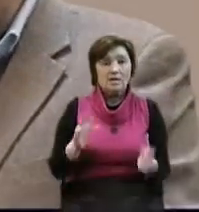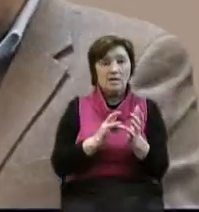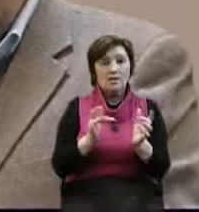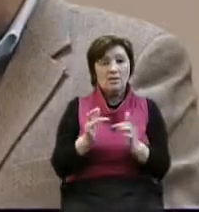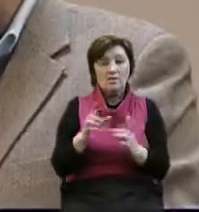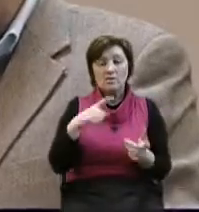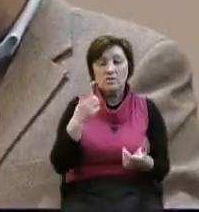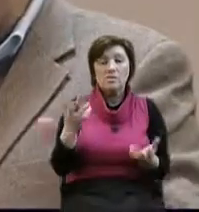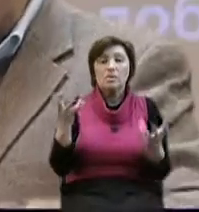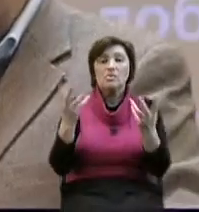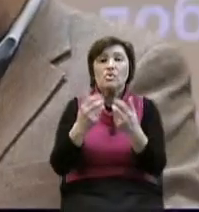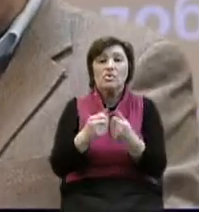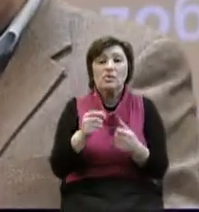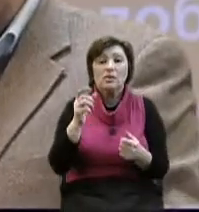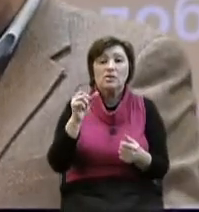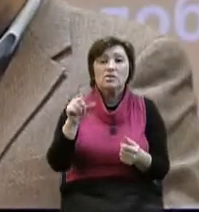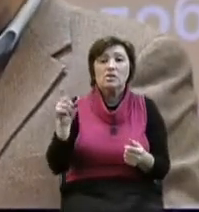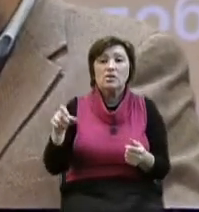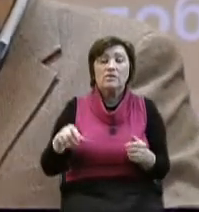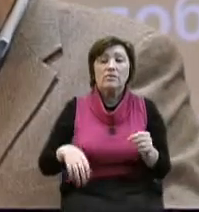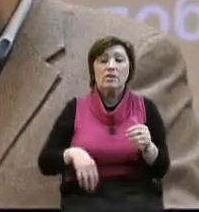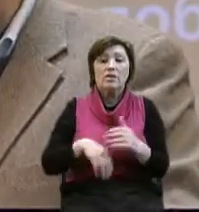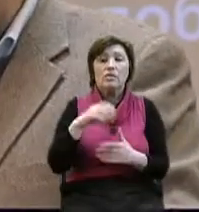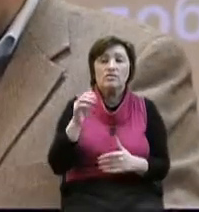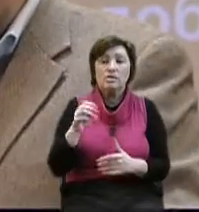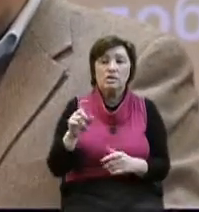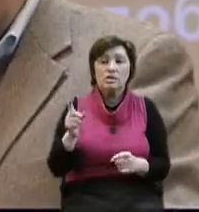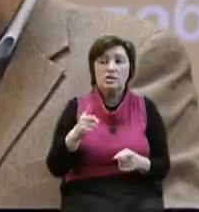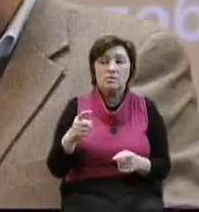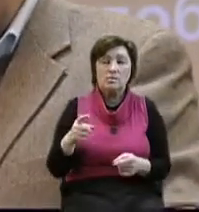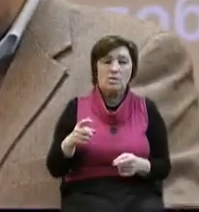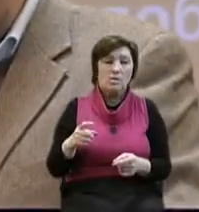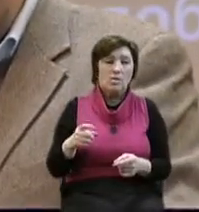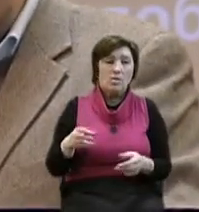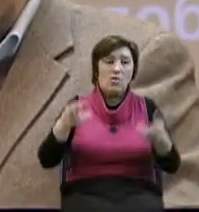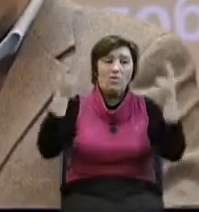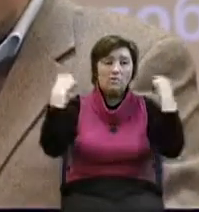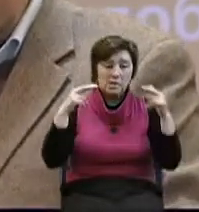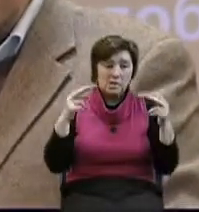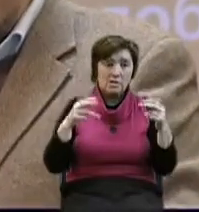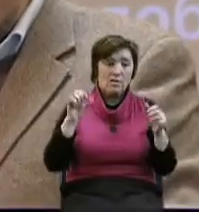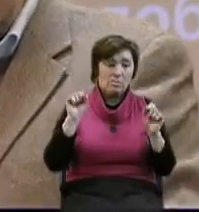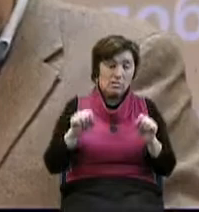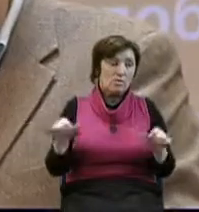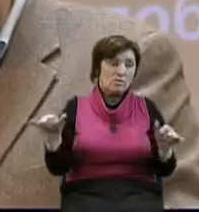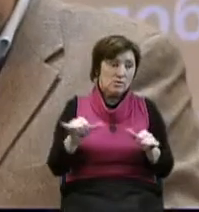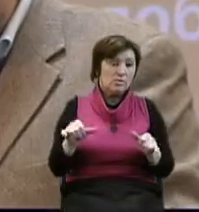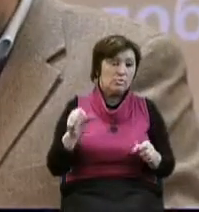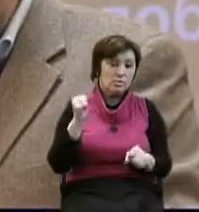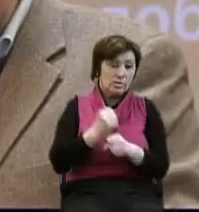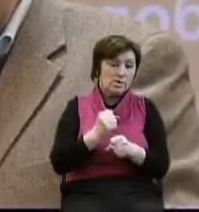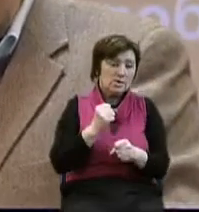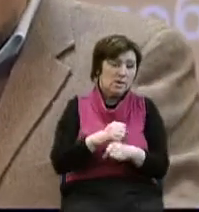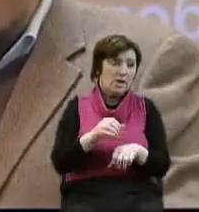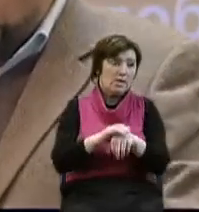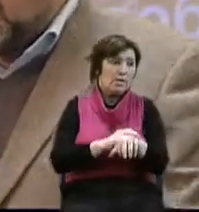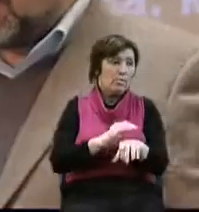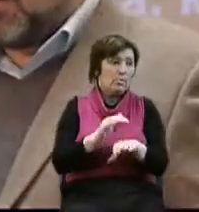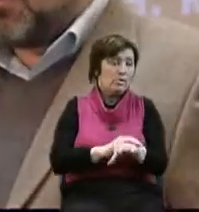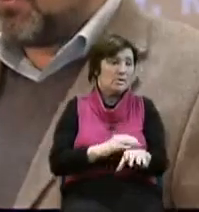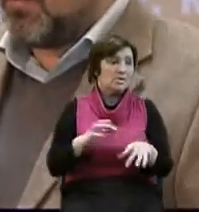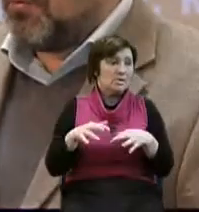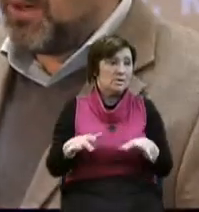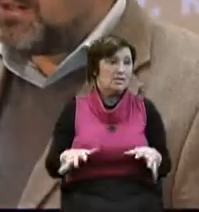человек лучше овцы? Итак, можно в субботы делать добро. Тогда